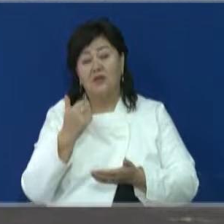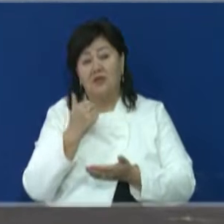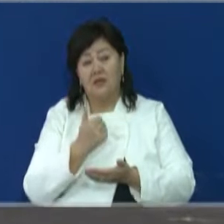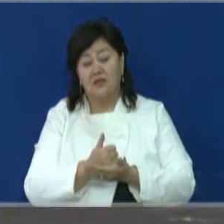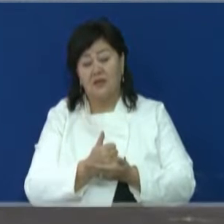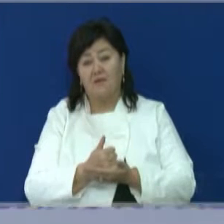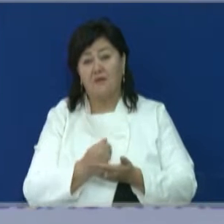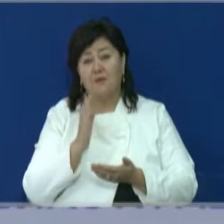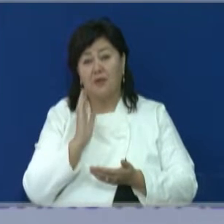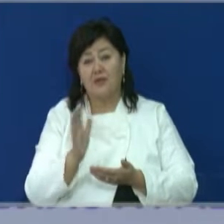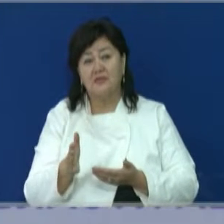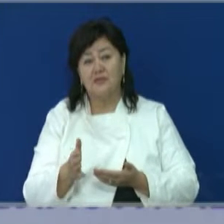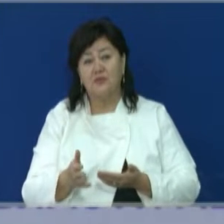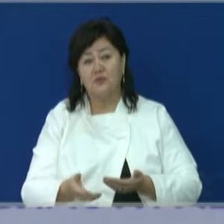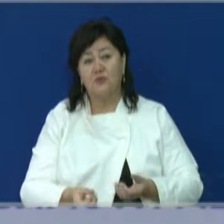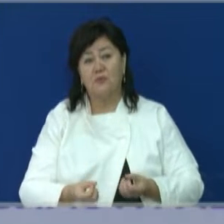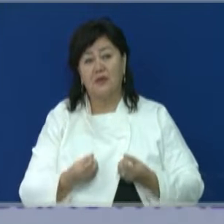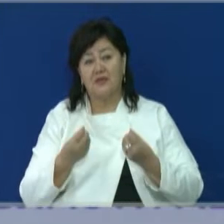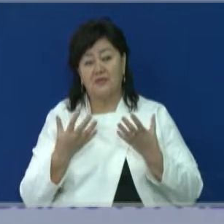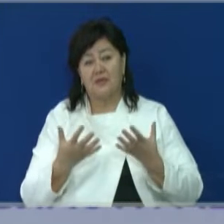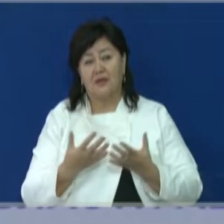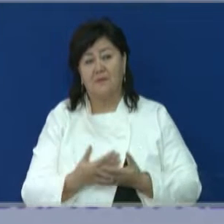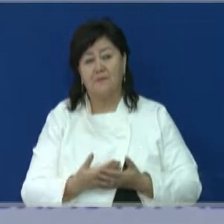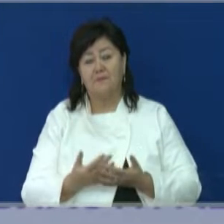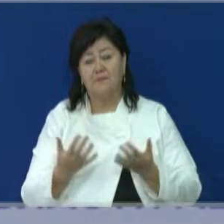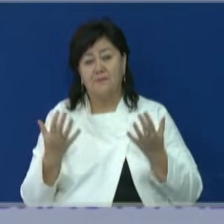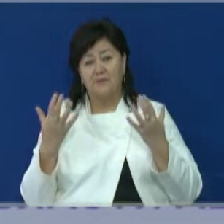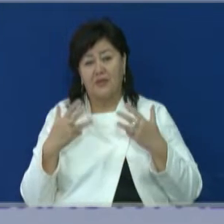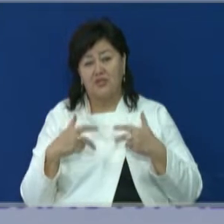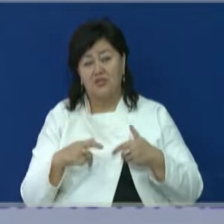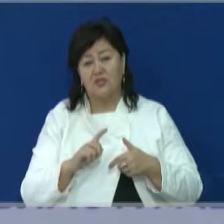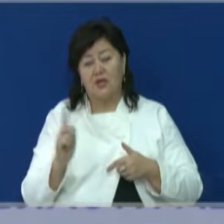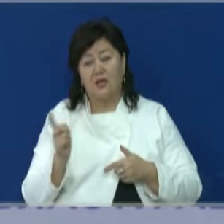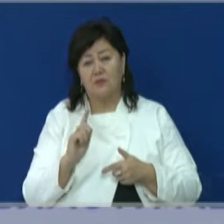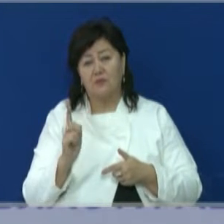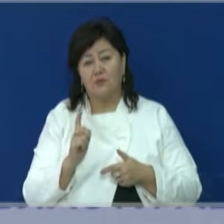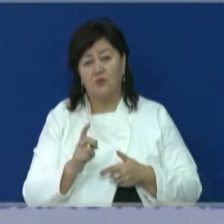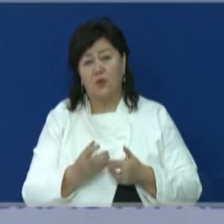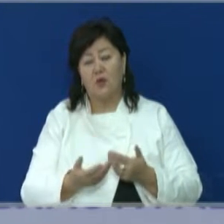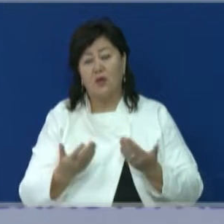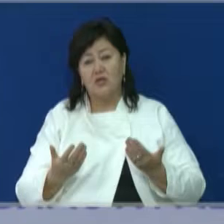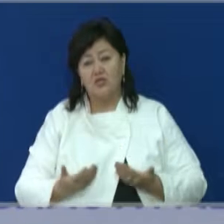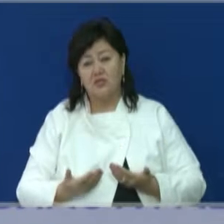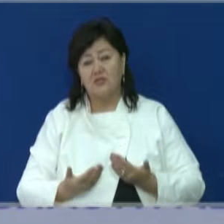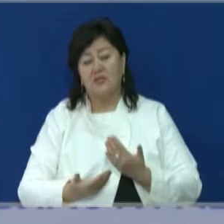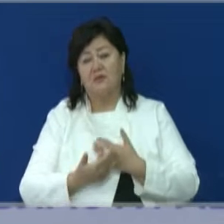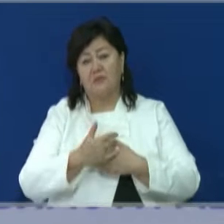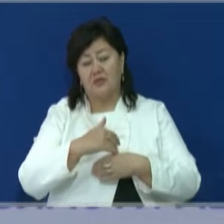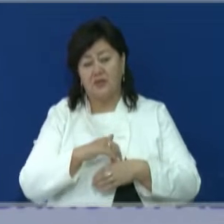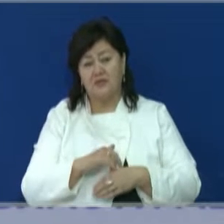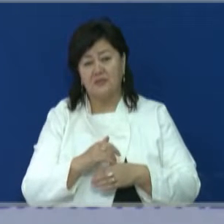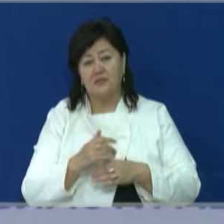болып қайта оралды. Мы считаем, что жителям и гостям Семей қаласы мен